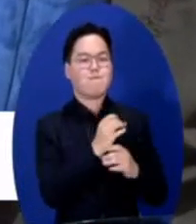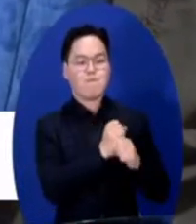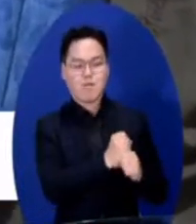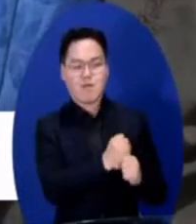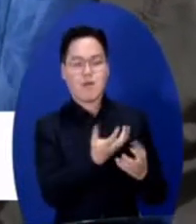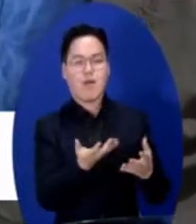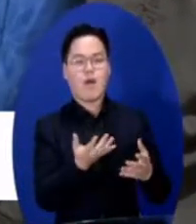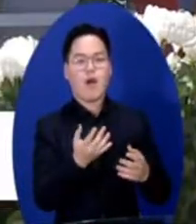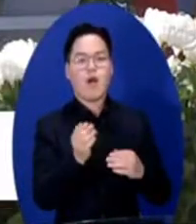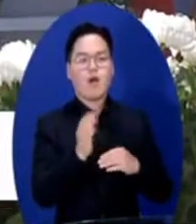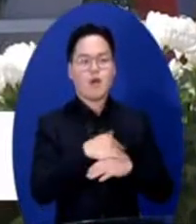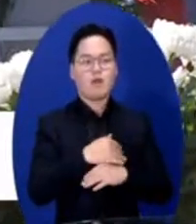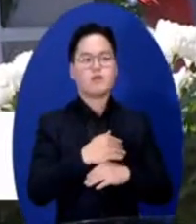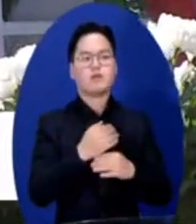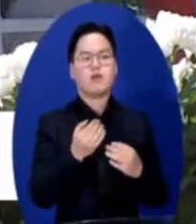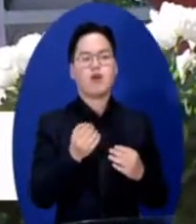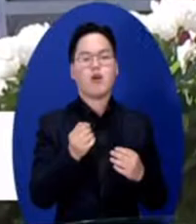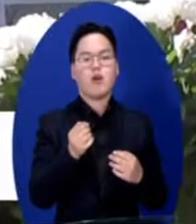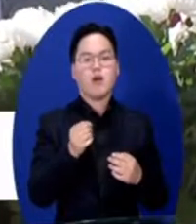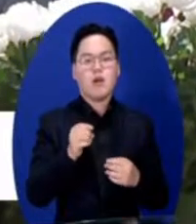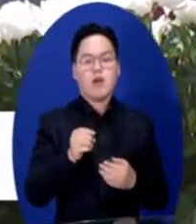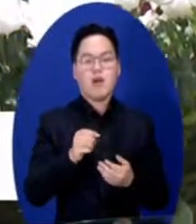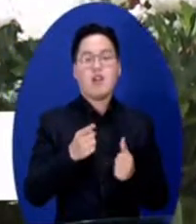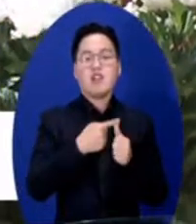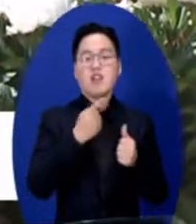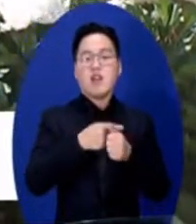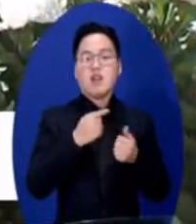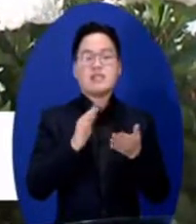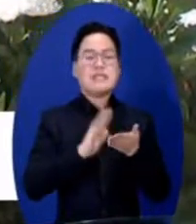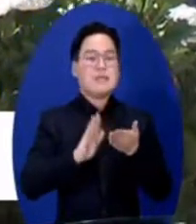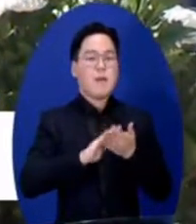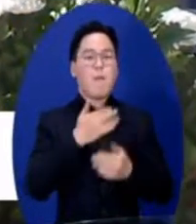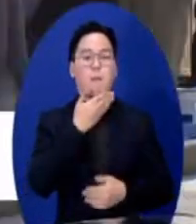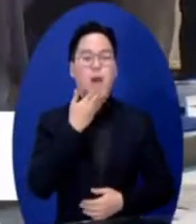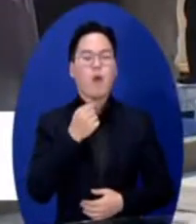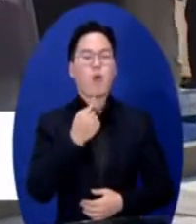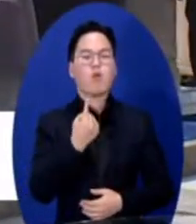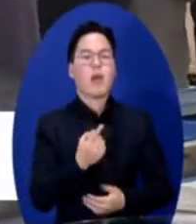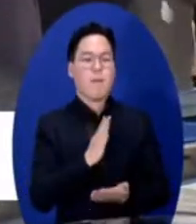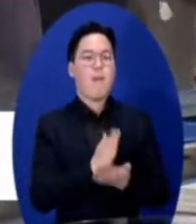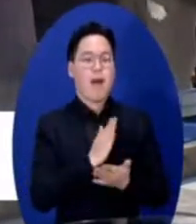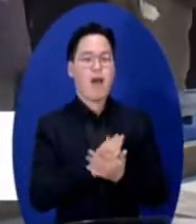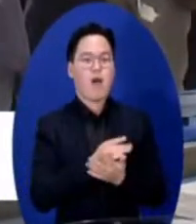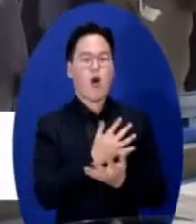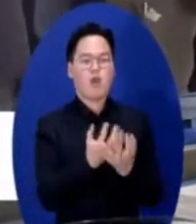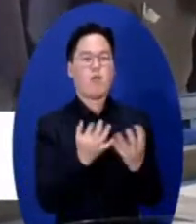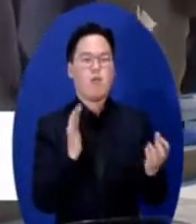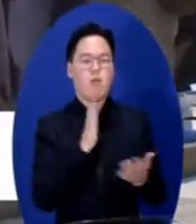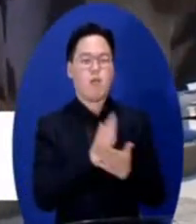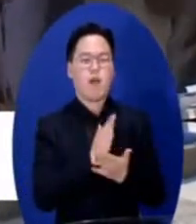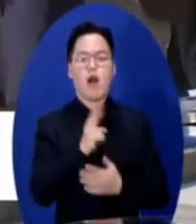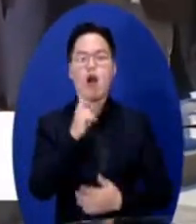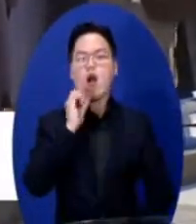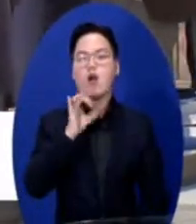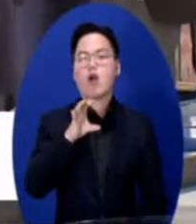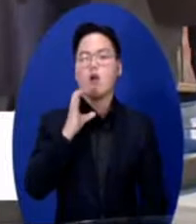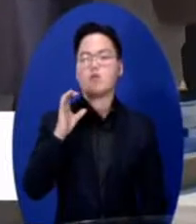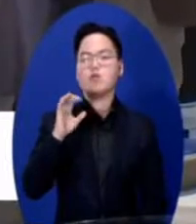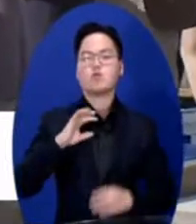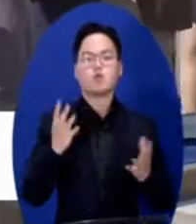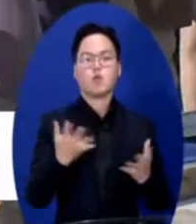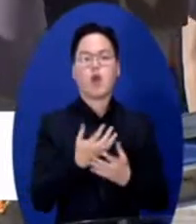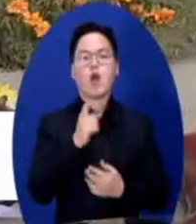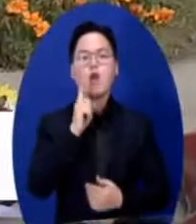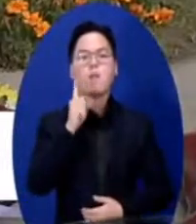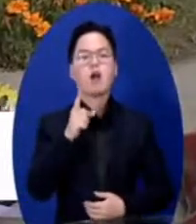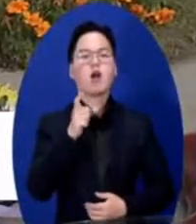нь олдоогүй, цагаатгах чадаагүй бас олон хүн байдаг. За цагаатгах ажлыг үлдэрдэн зохион байгуулах улсын комиссийн мэдээллээс үзвэл одоогоор 1000